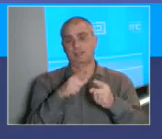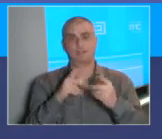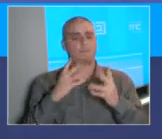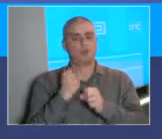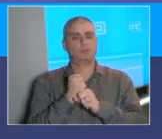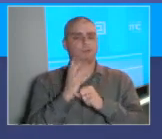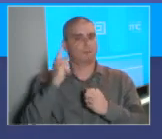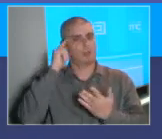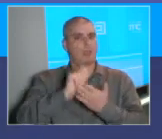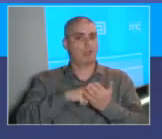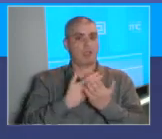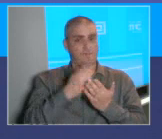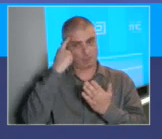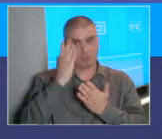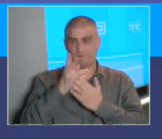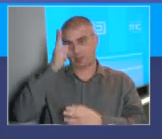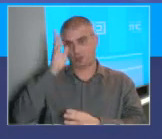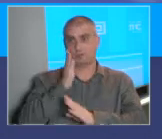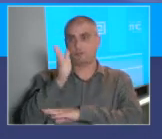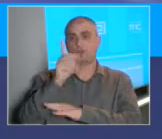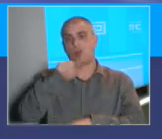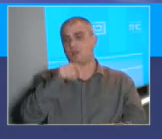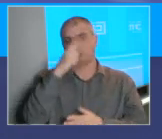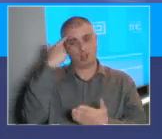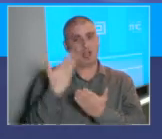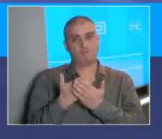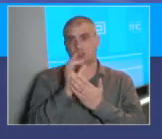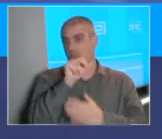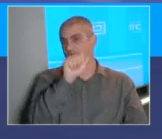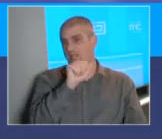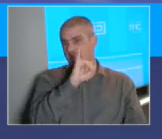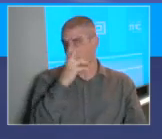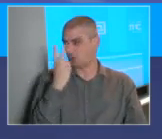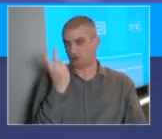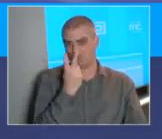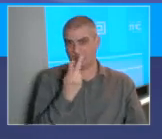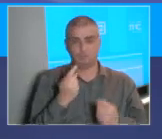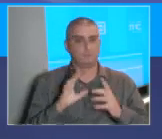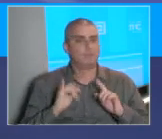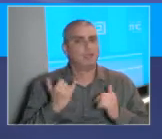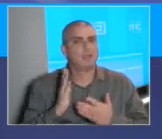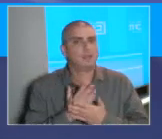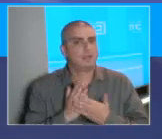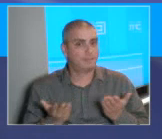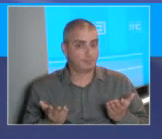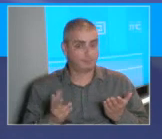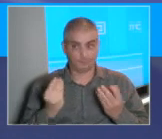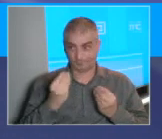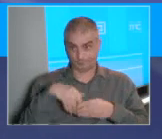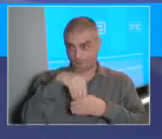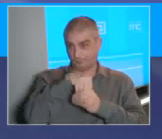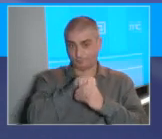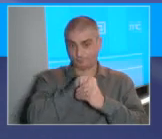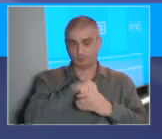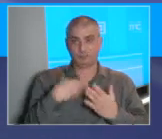ומה עושים חוות הדעת? אנחנו יודעים שהליכוד פנו באמת לפסול את חוות הדעת של יאל ינון השתיים האחרות לגבי הזה. מי כן יקבע? האם זה יהיה מישהו